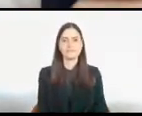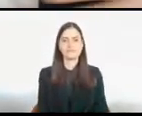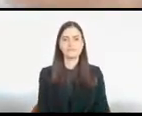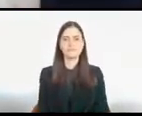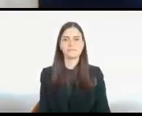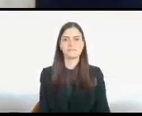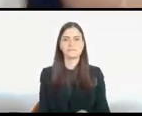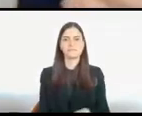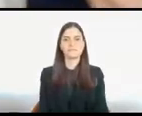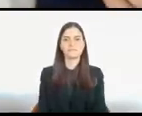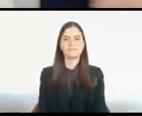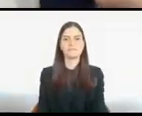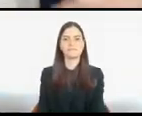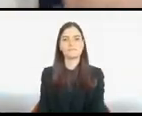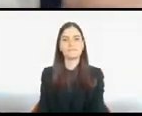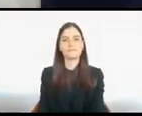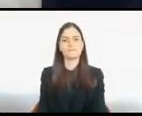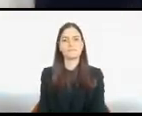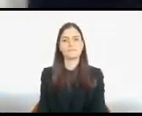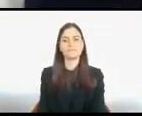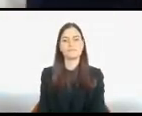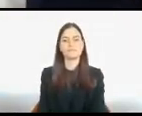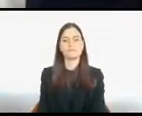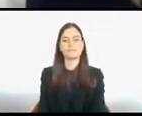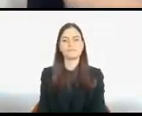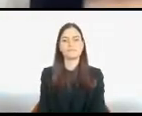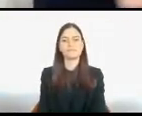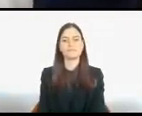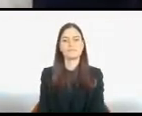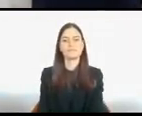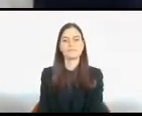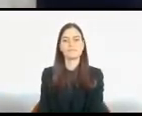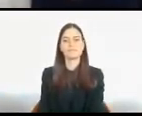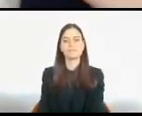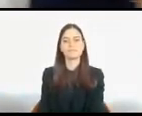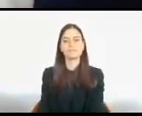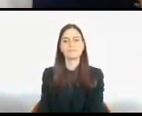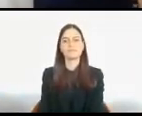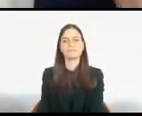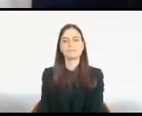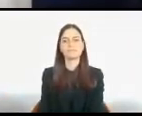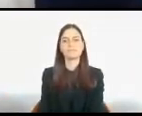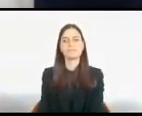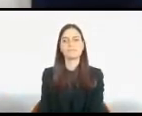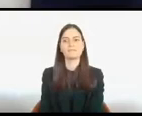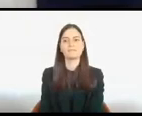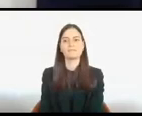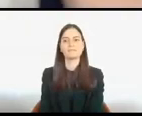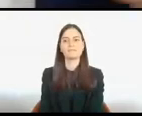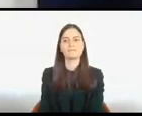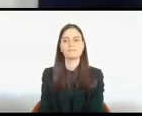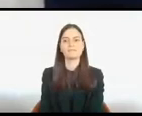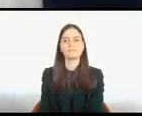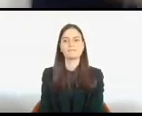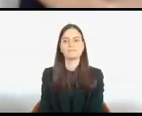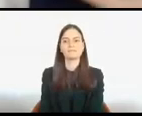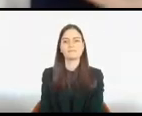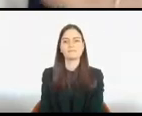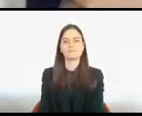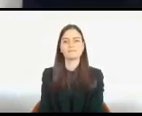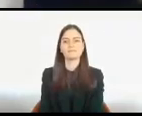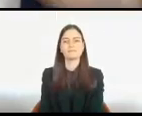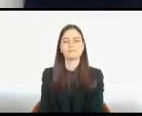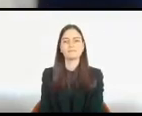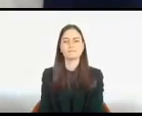choix. Deuxième règle, le coût du rachat est intimement lié à votre niveau de